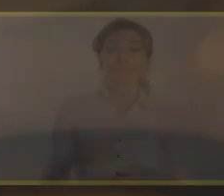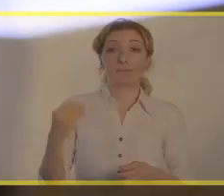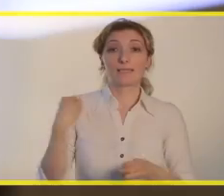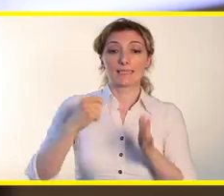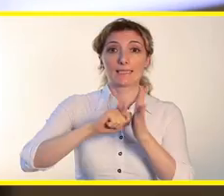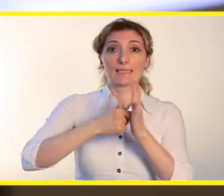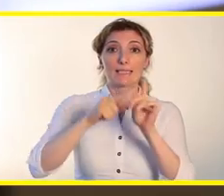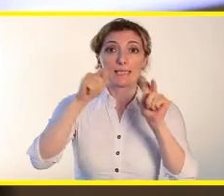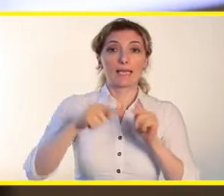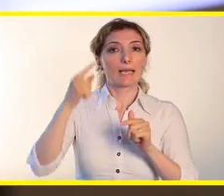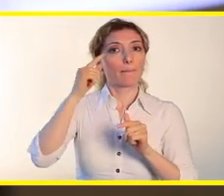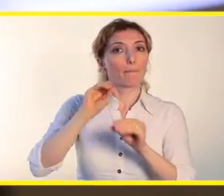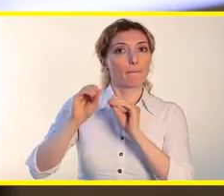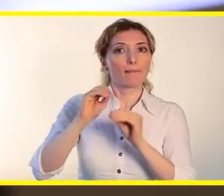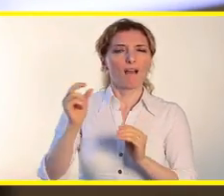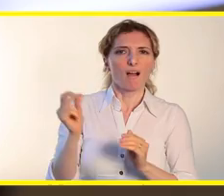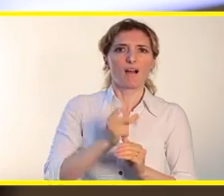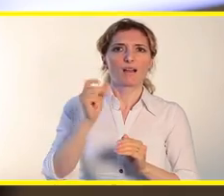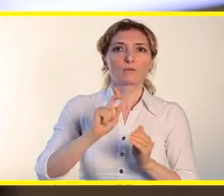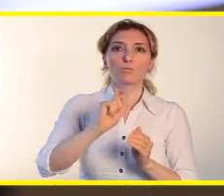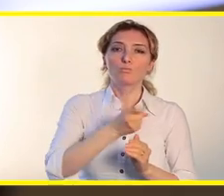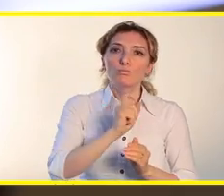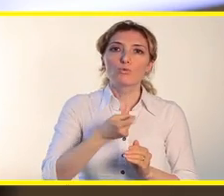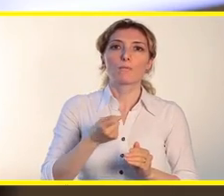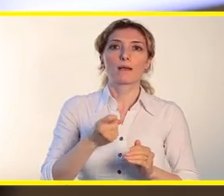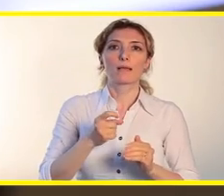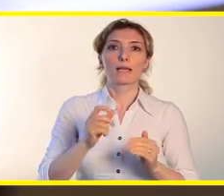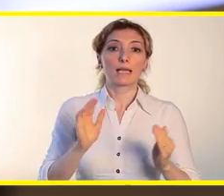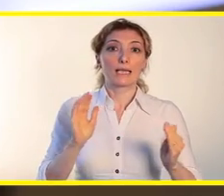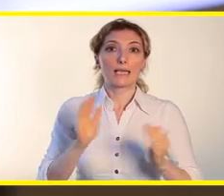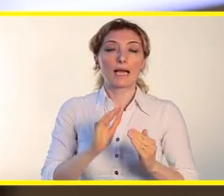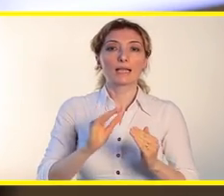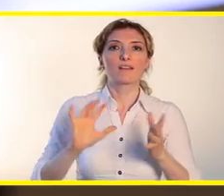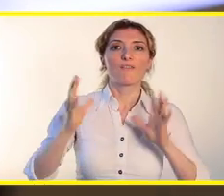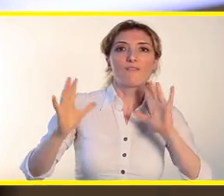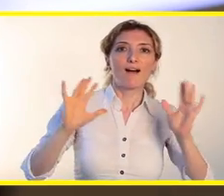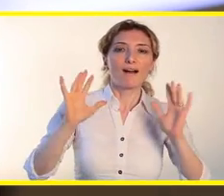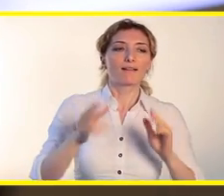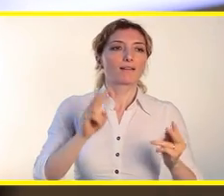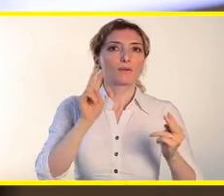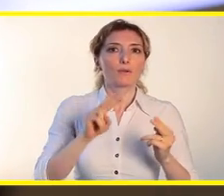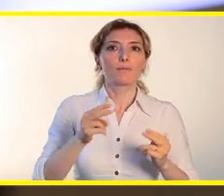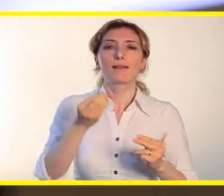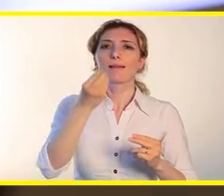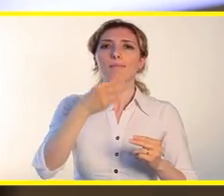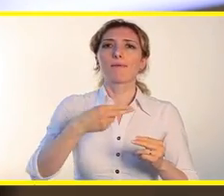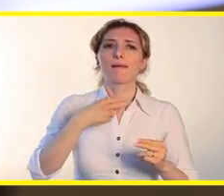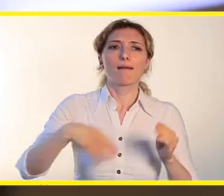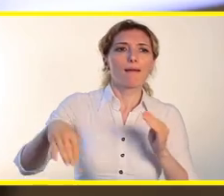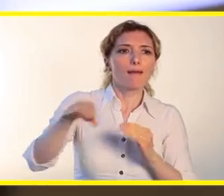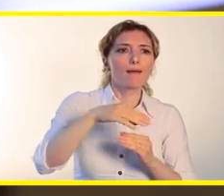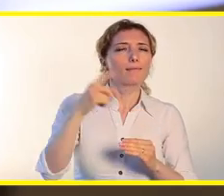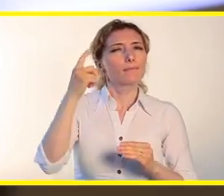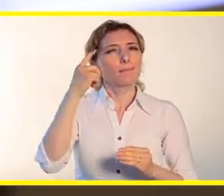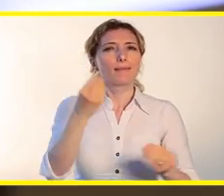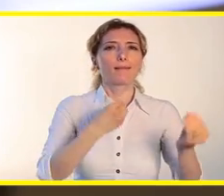Yeni kilit ekranı bildirimleri, kaçırdıklarınızı bulmayı, yaklaşan etkinlikleri görmenizi, restoran önerileri almanızı